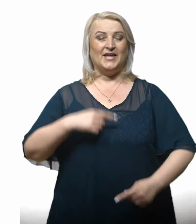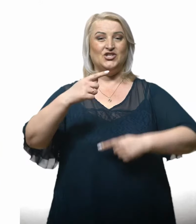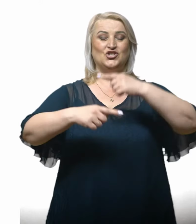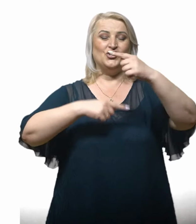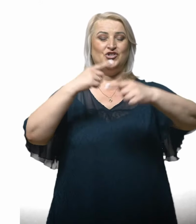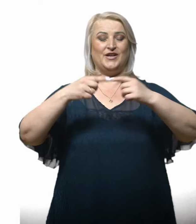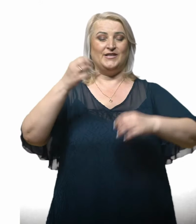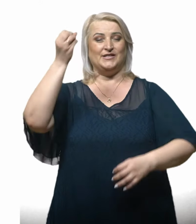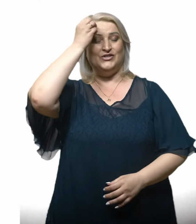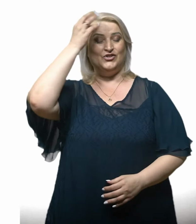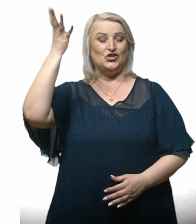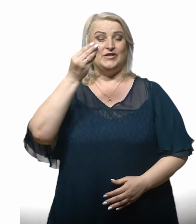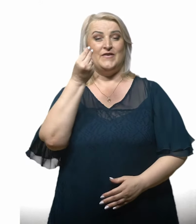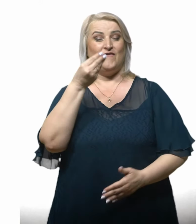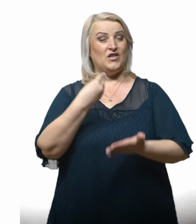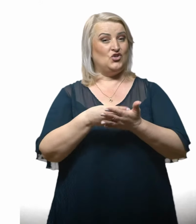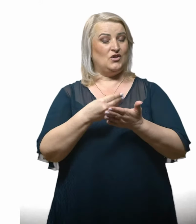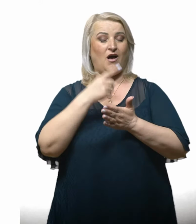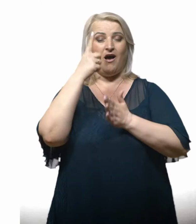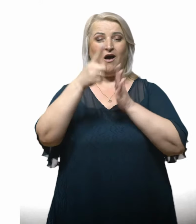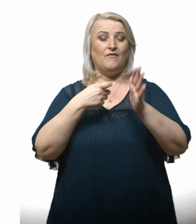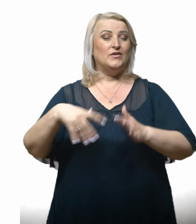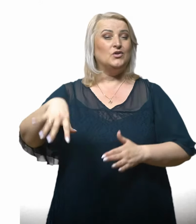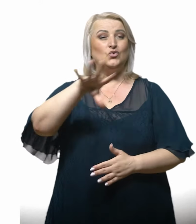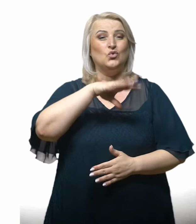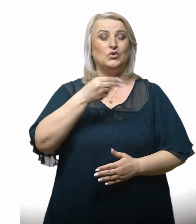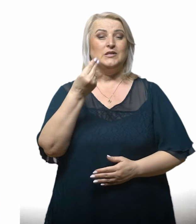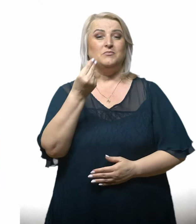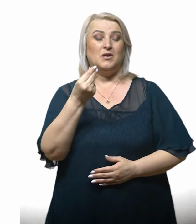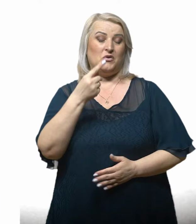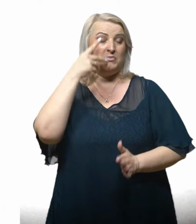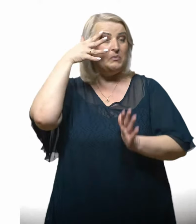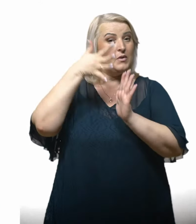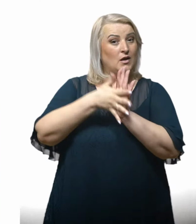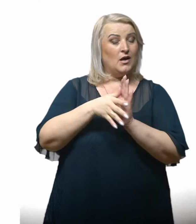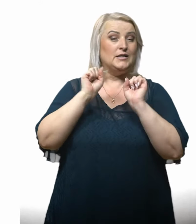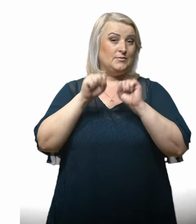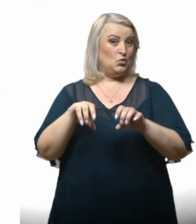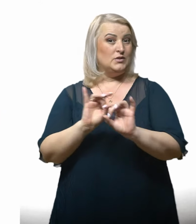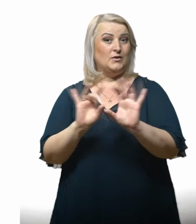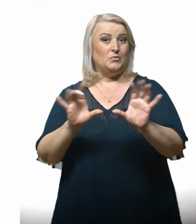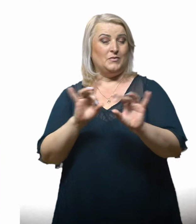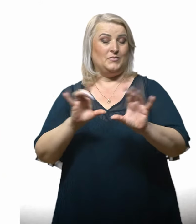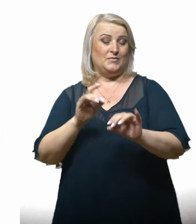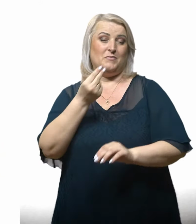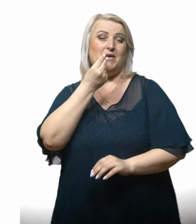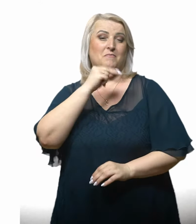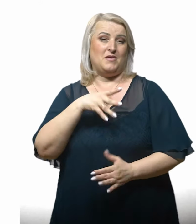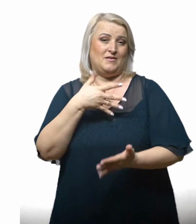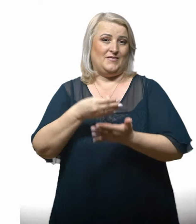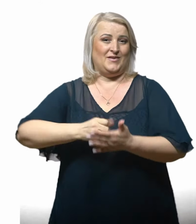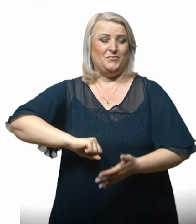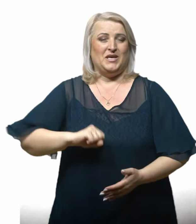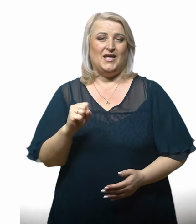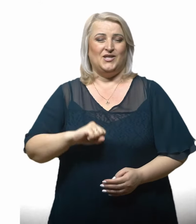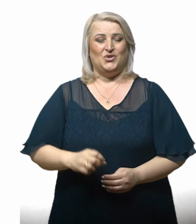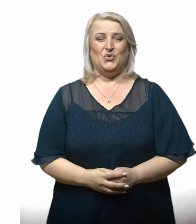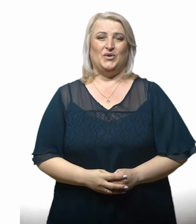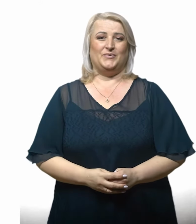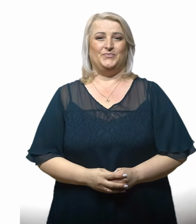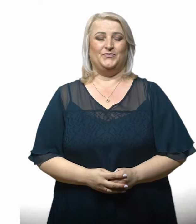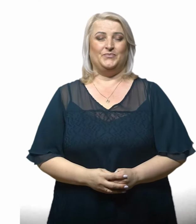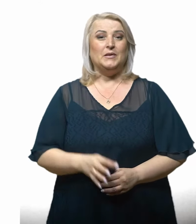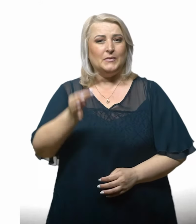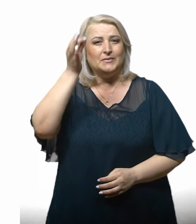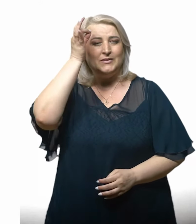Generația inteligenței financiare. Află totul despre bani pe înțelesul tău și ca să poți explica mai bine și prietenilor. Mai